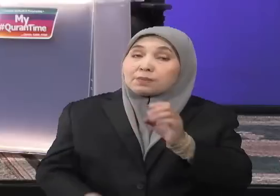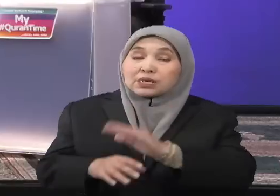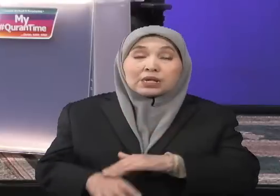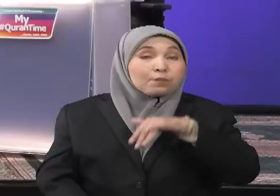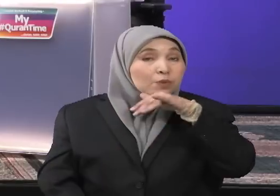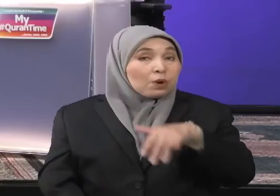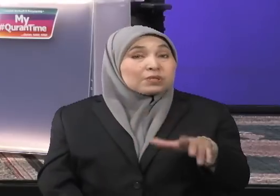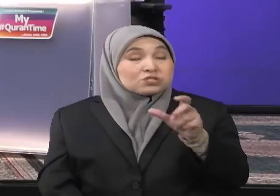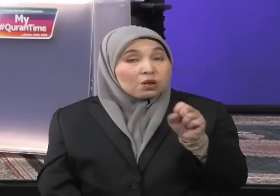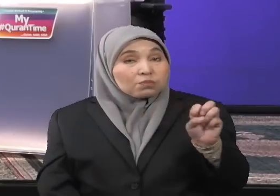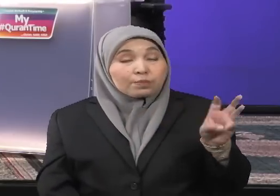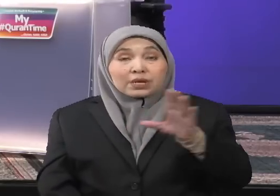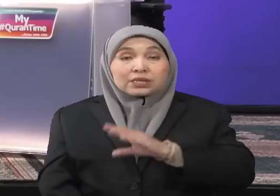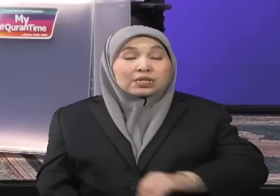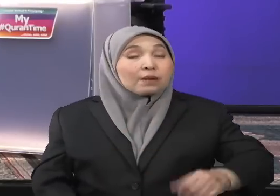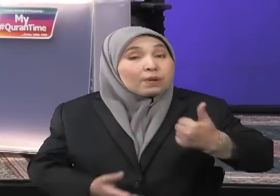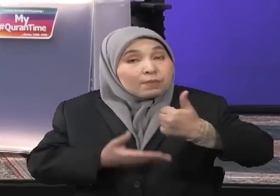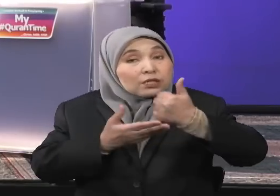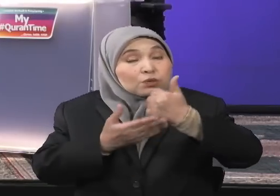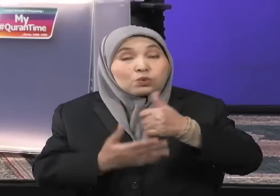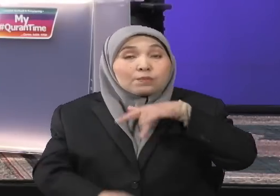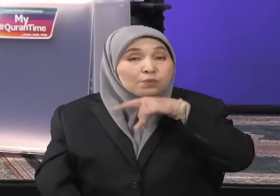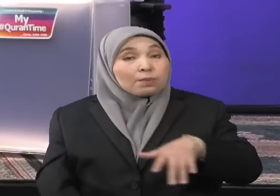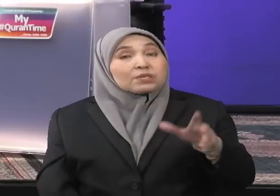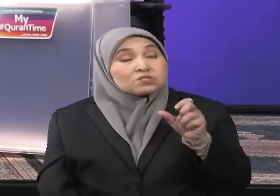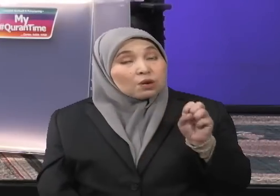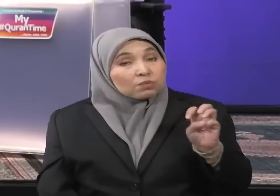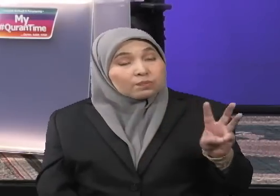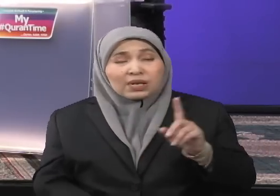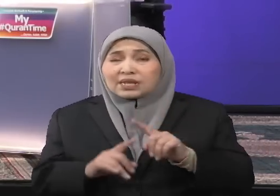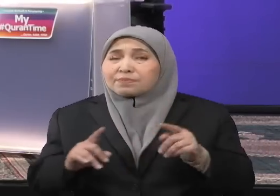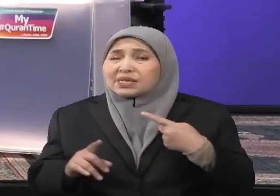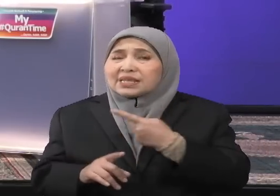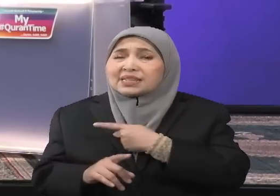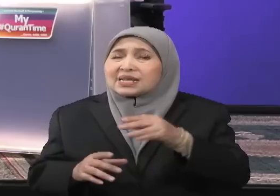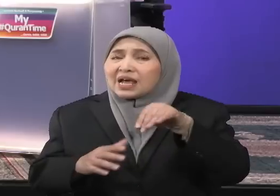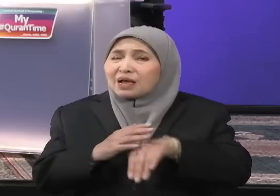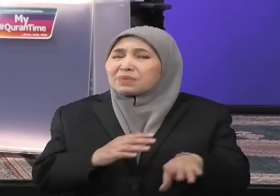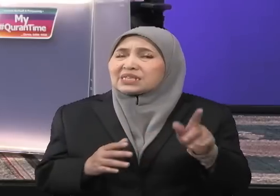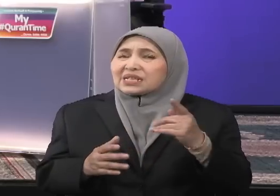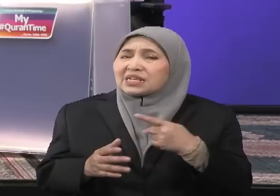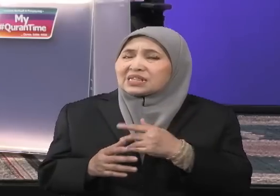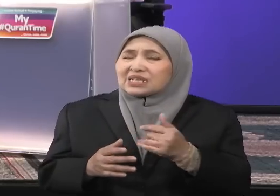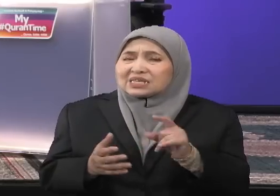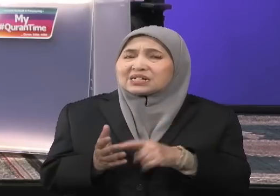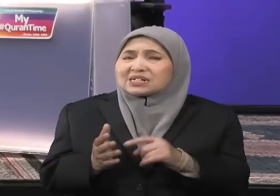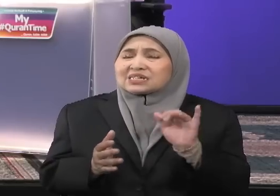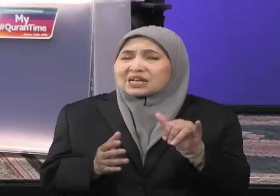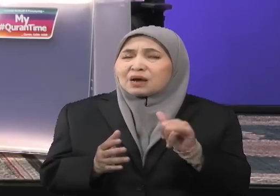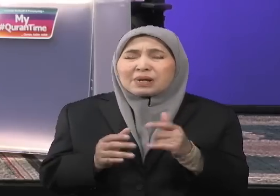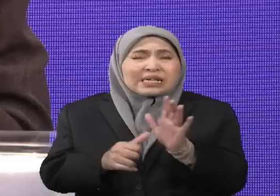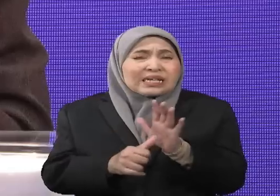Shallallahu alaihi wasallam dan juga membantu Nabi Muhammad Shallallahu Jadi kita ini dalam keadaan di mana ya kadang-kadang orang yang